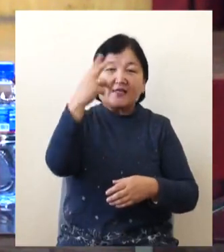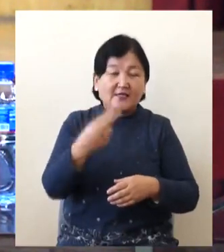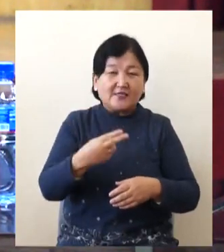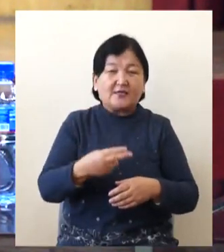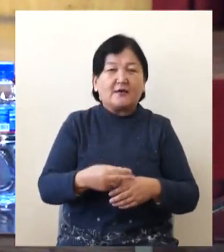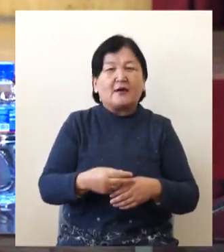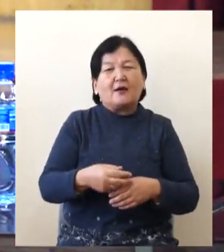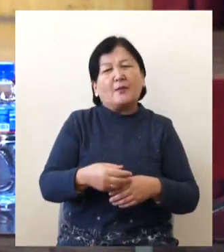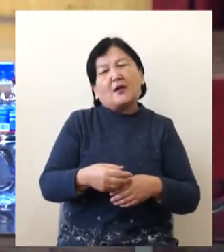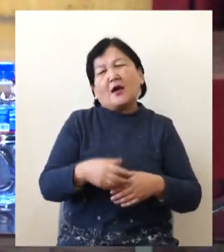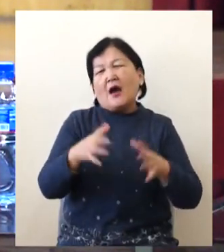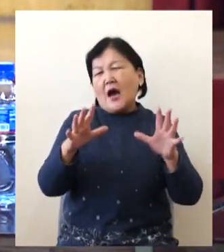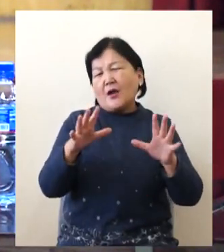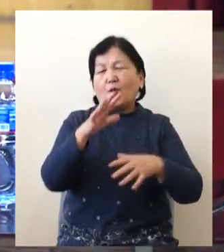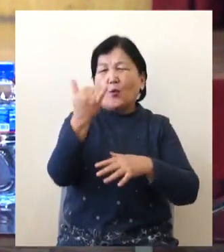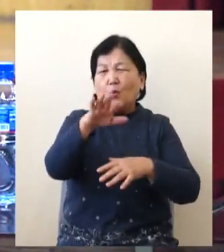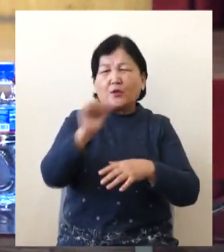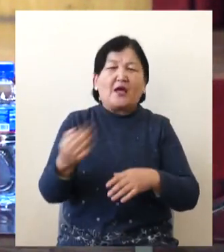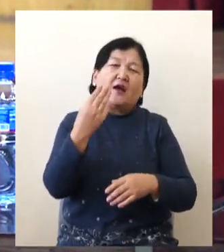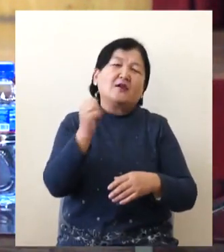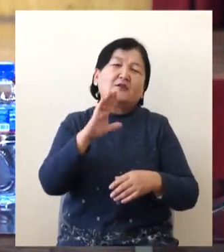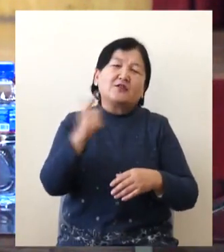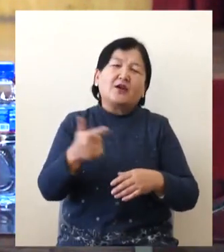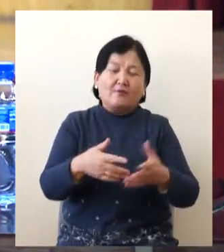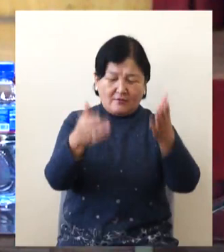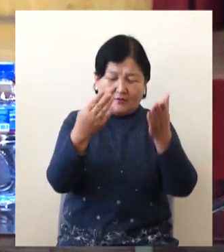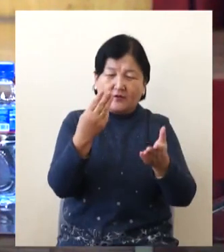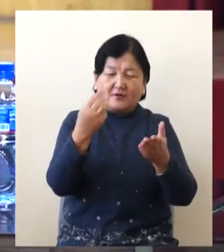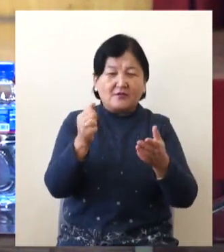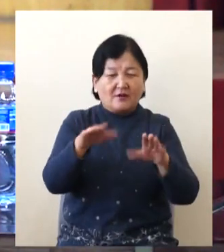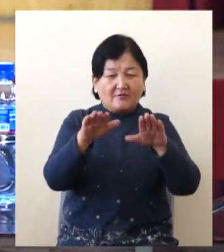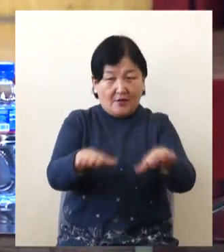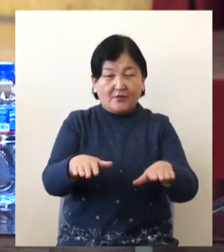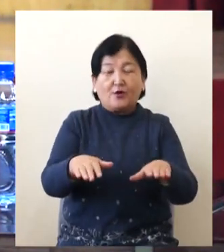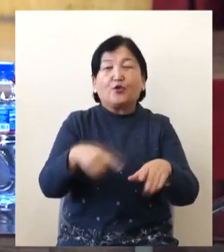10 жил 10 удаа шавын тавьсан. Тэгээ хамгийн сүүлд яриха болцсон.